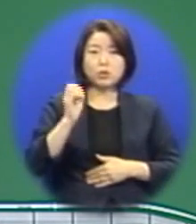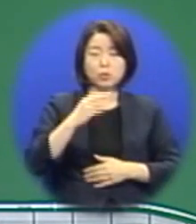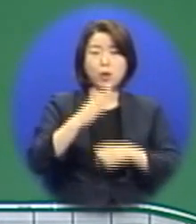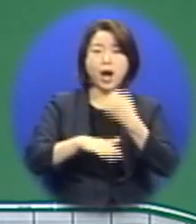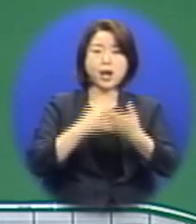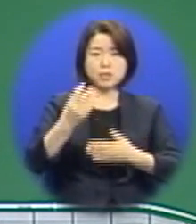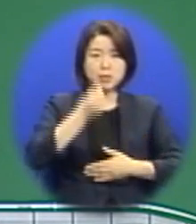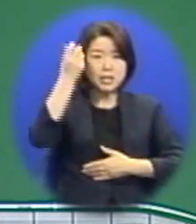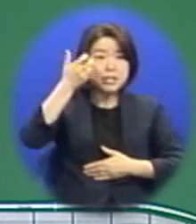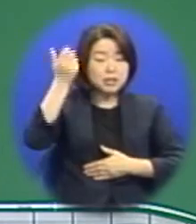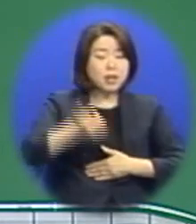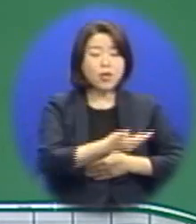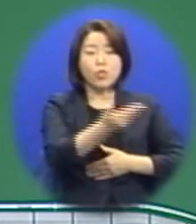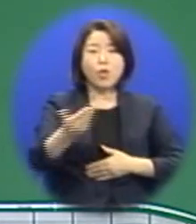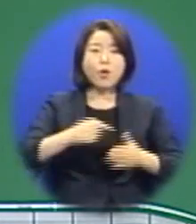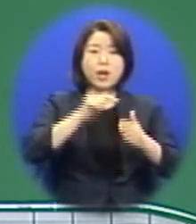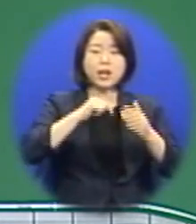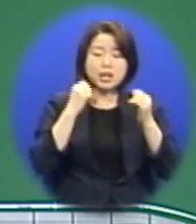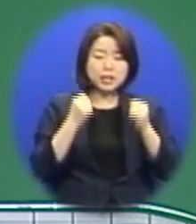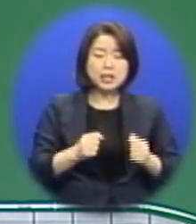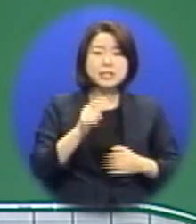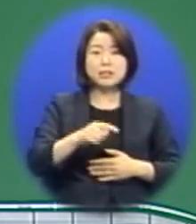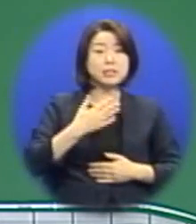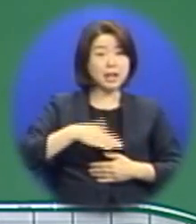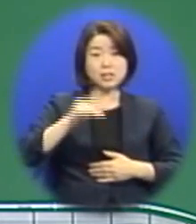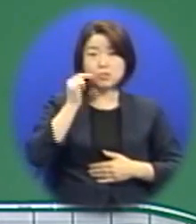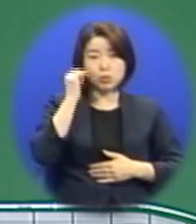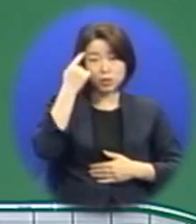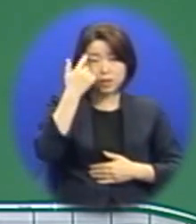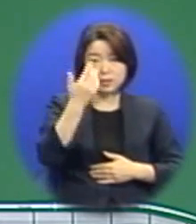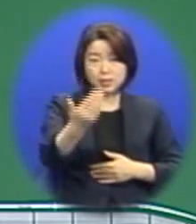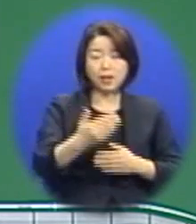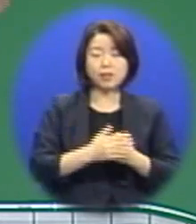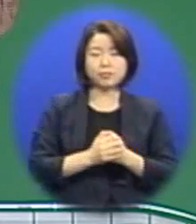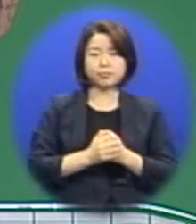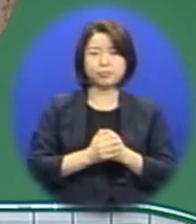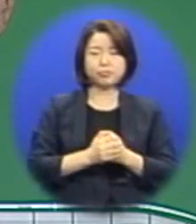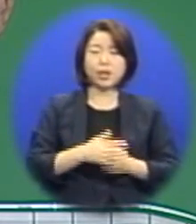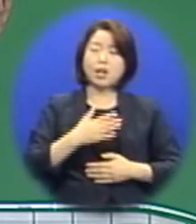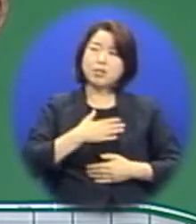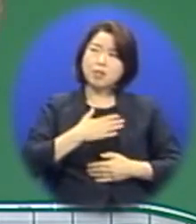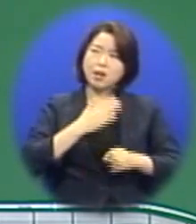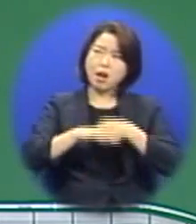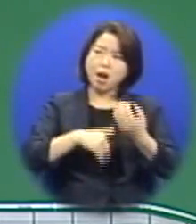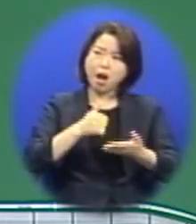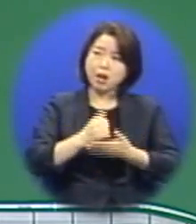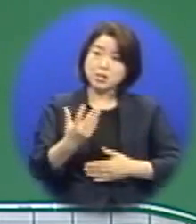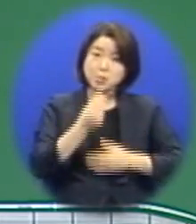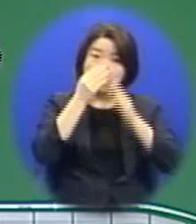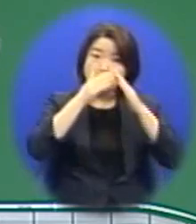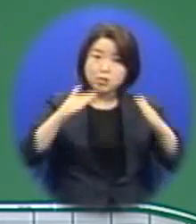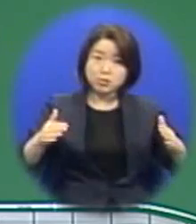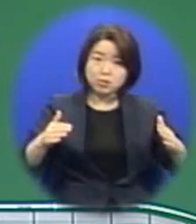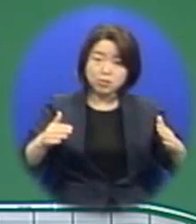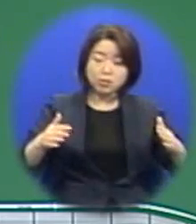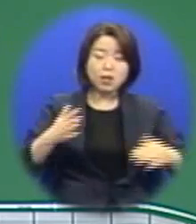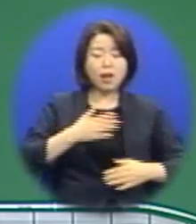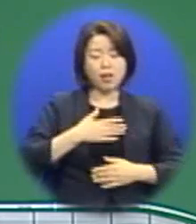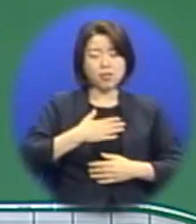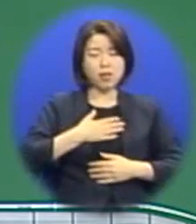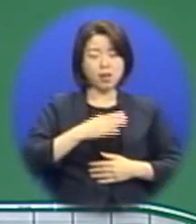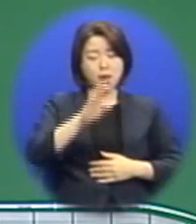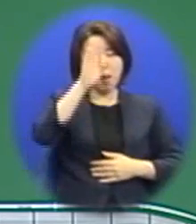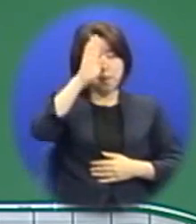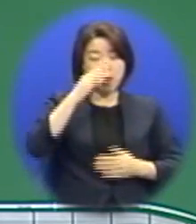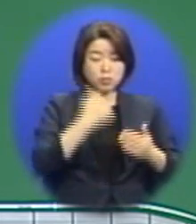성령이 너희 안에 계시는 것을 알지 못하느냐. 내가 하나님의 성전이라고? 이 병든 몸 안에